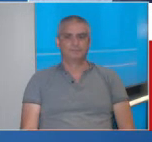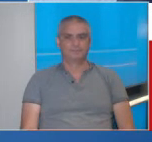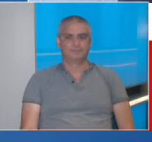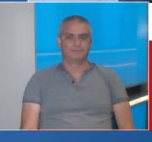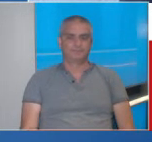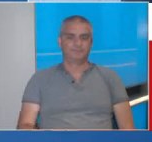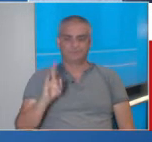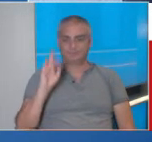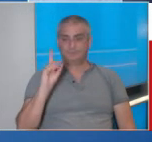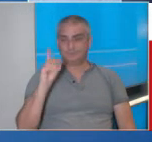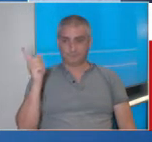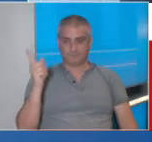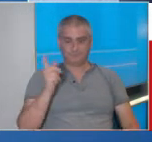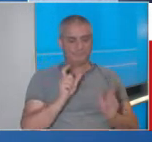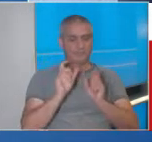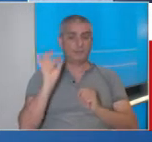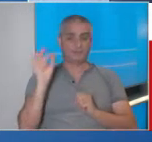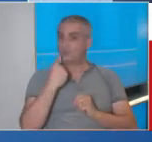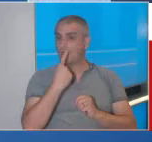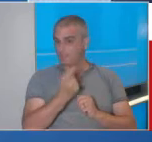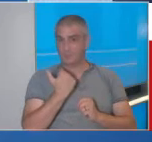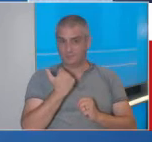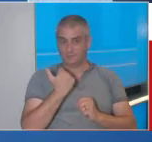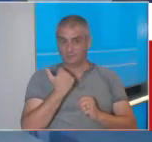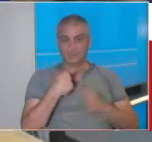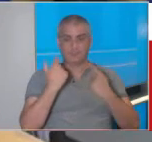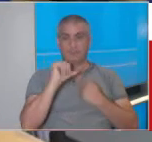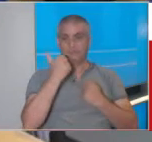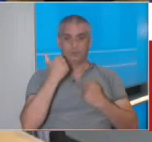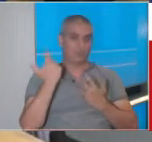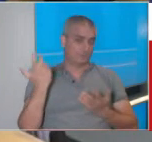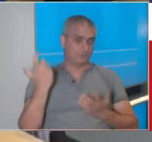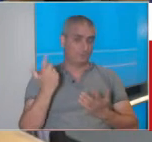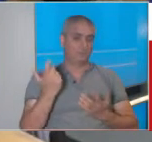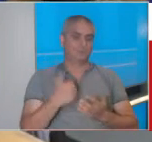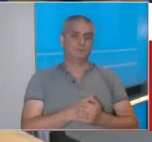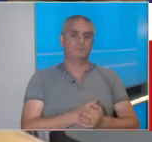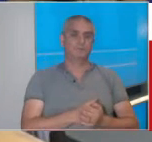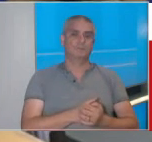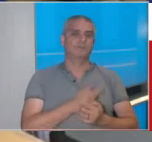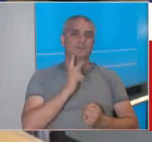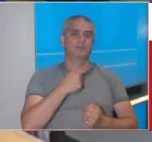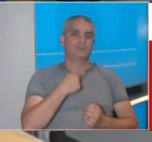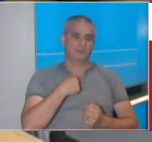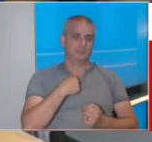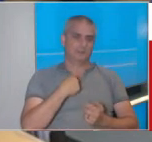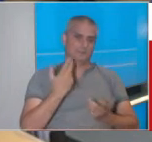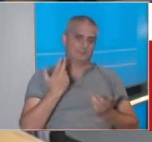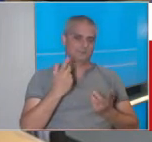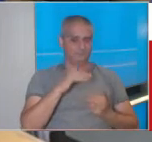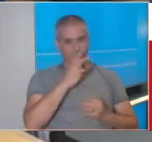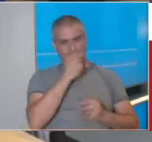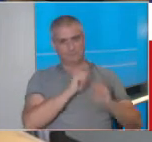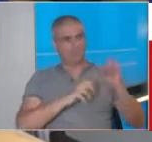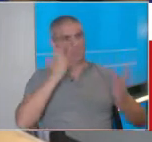למעשה, חדד במסגרת קווי ההגנה שלה, הוא אמר את זה, אתה יודע, בימים הראשונים ככותרת, ובהמשך הוא פורט לפרטים, הוא אומר, יש לי איתות יתר בהתנהלות של